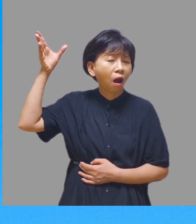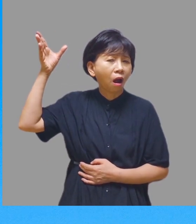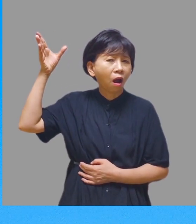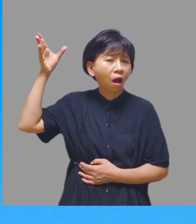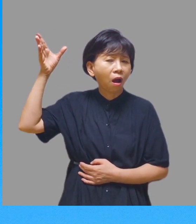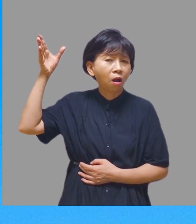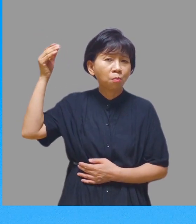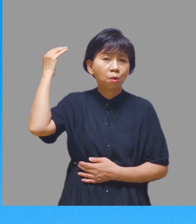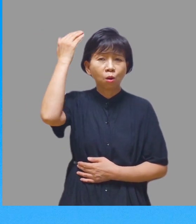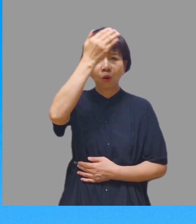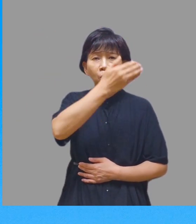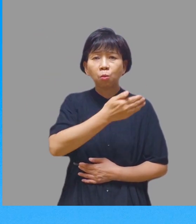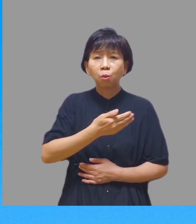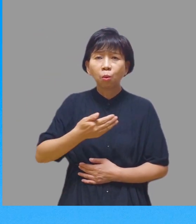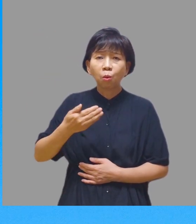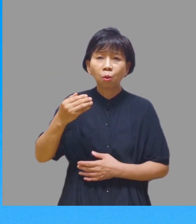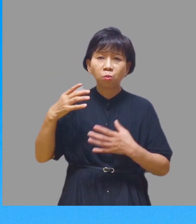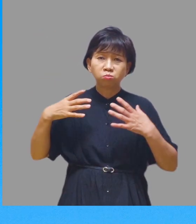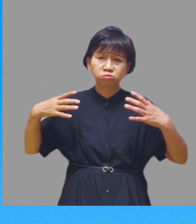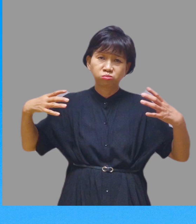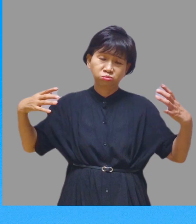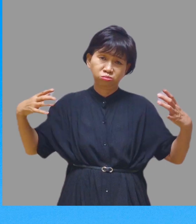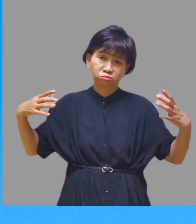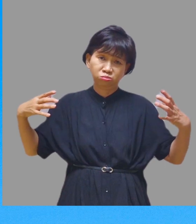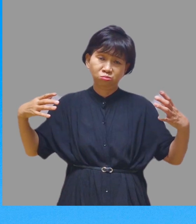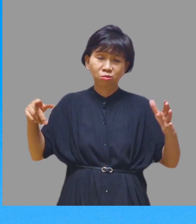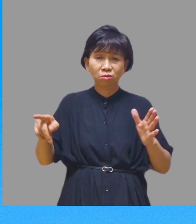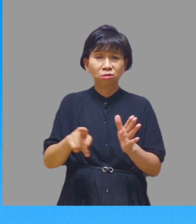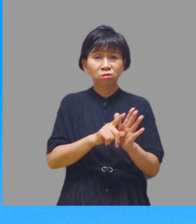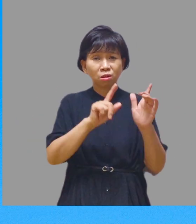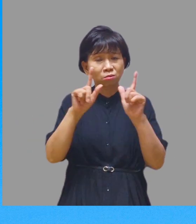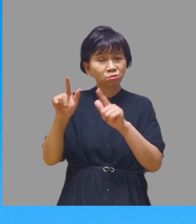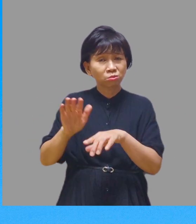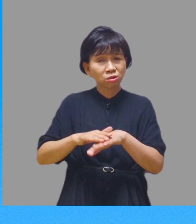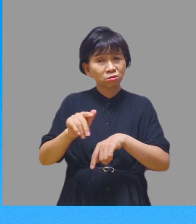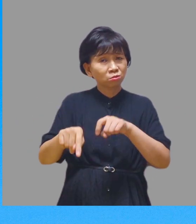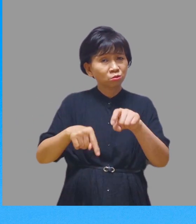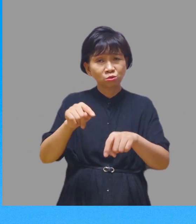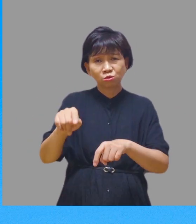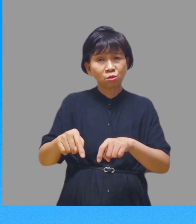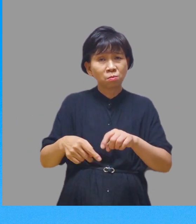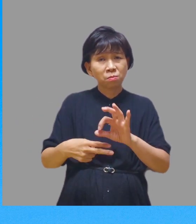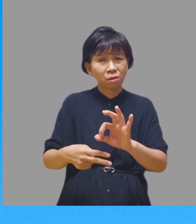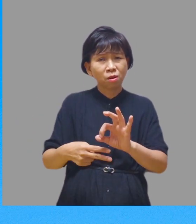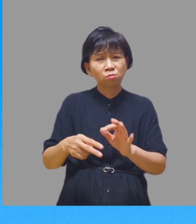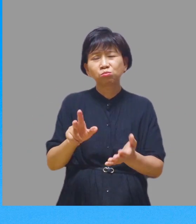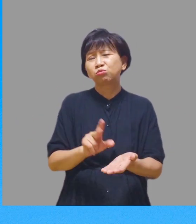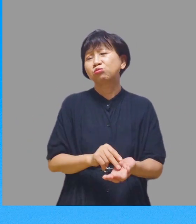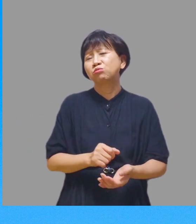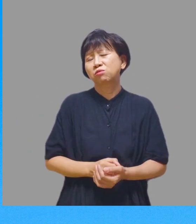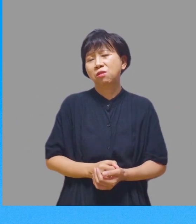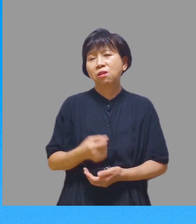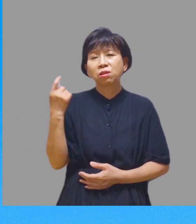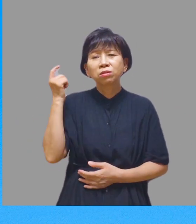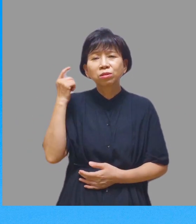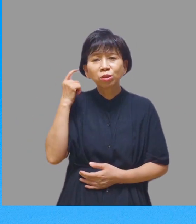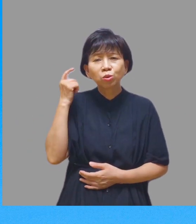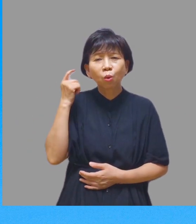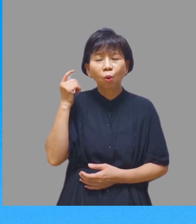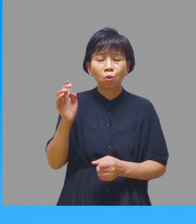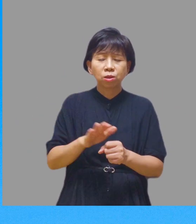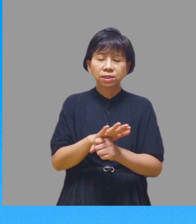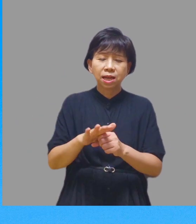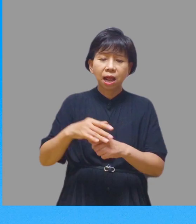오히려 더 몸집만 커지는 거죠. 신앙으로 살아간다고 하는 건 그 말씀을 듣고 사랑하라